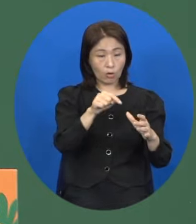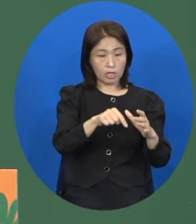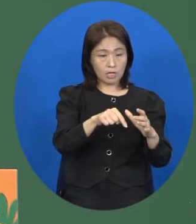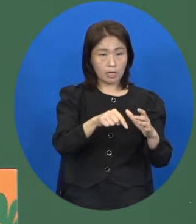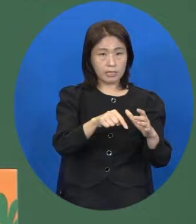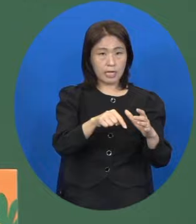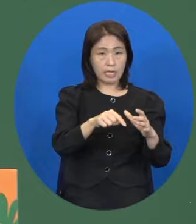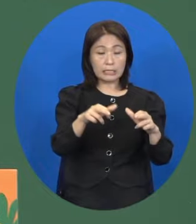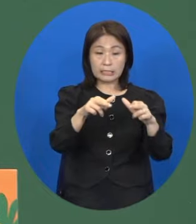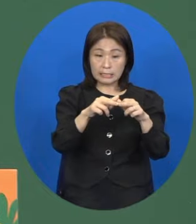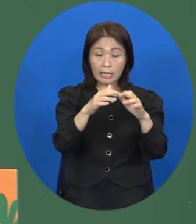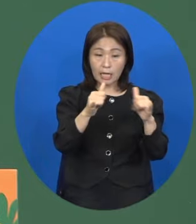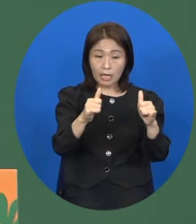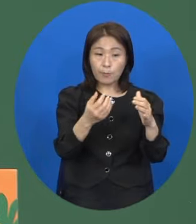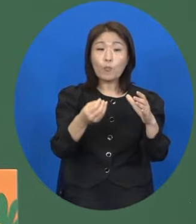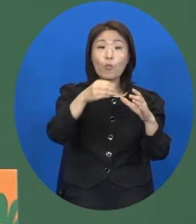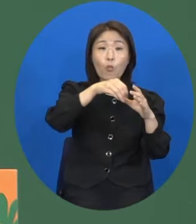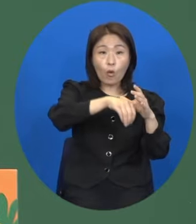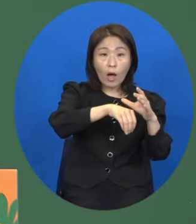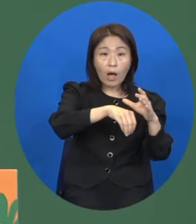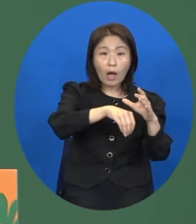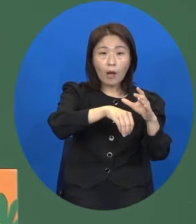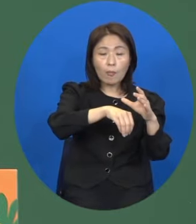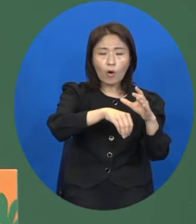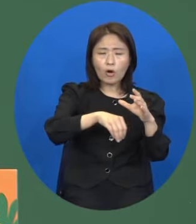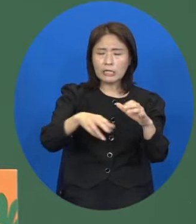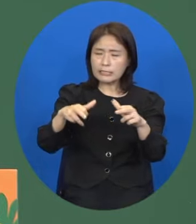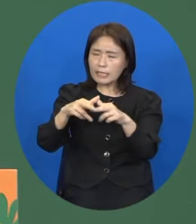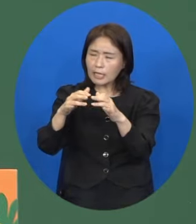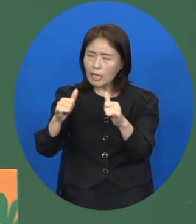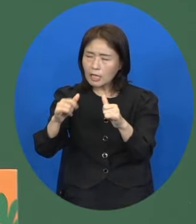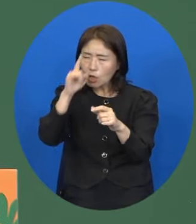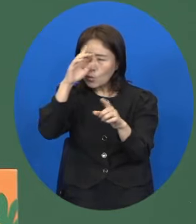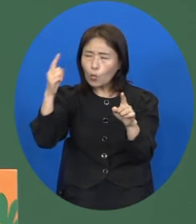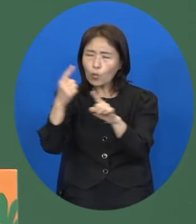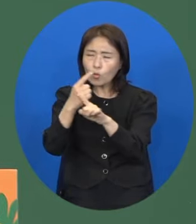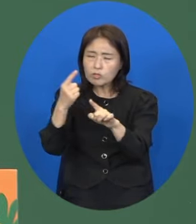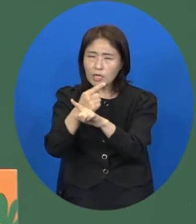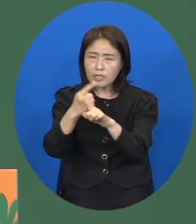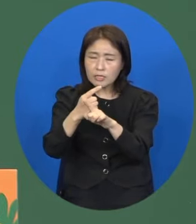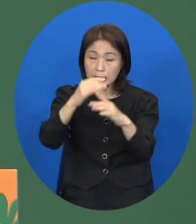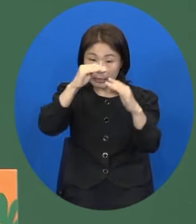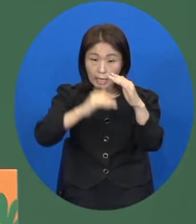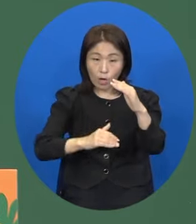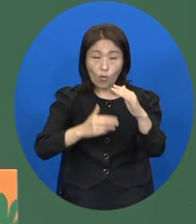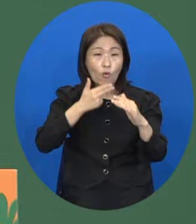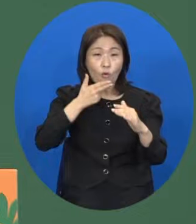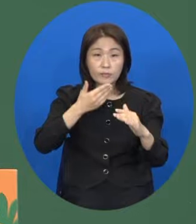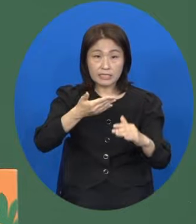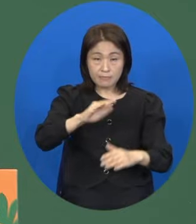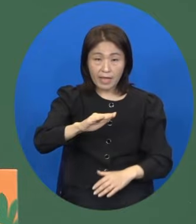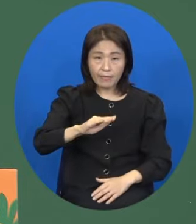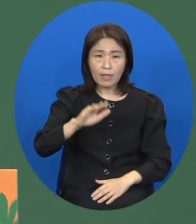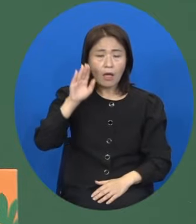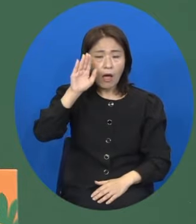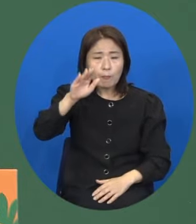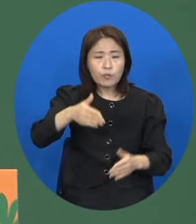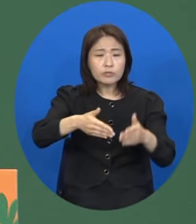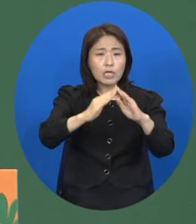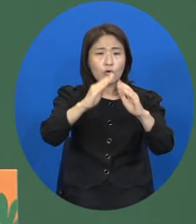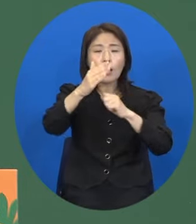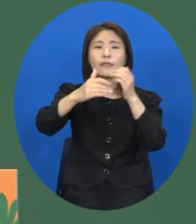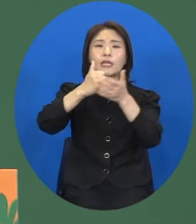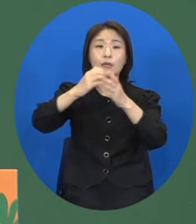포함됩니다. 비록 이 구절에서는 장애인을 고쳐준다는 내용은 없지만 앞으로 새롭게 세우실 하나님 나라, 지켜주실